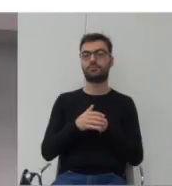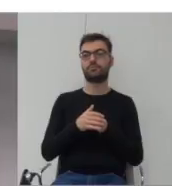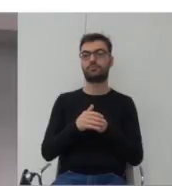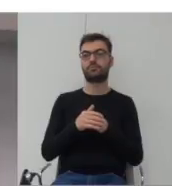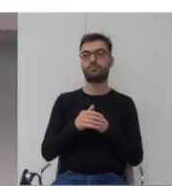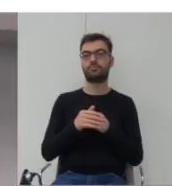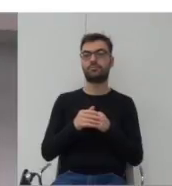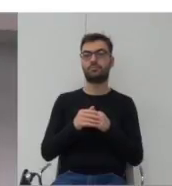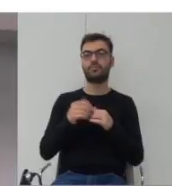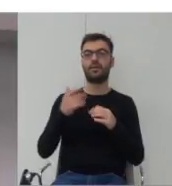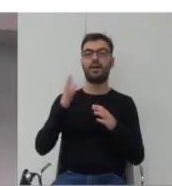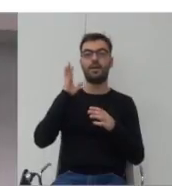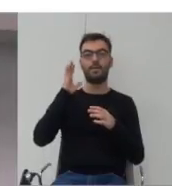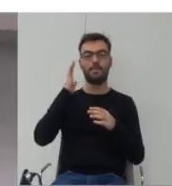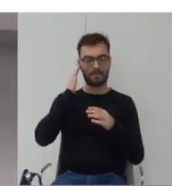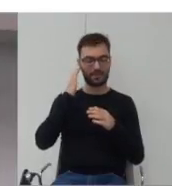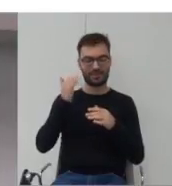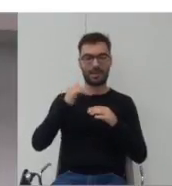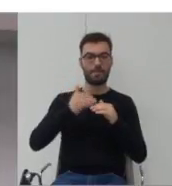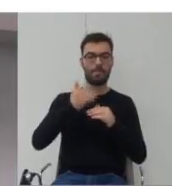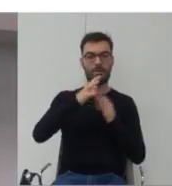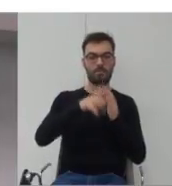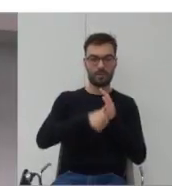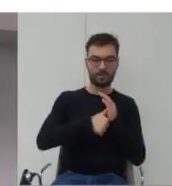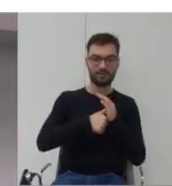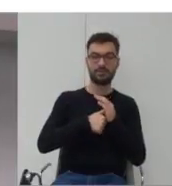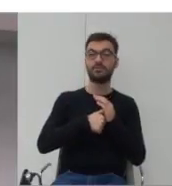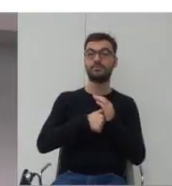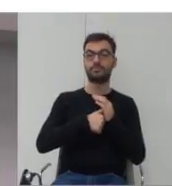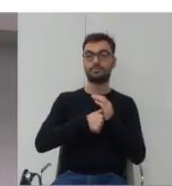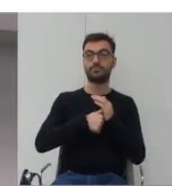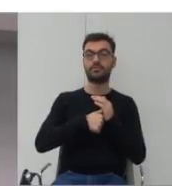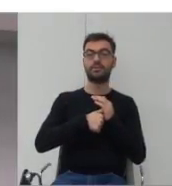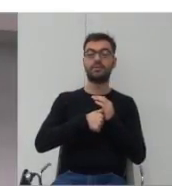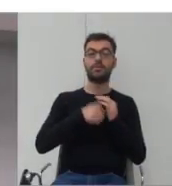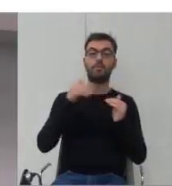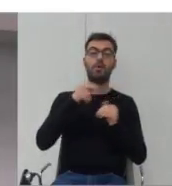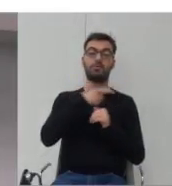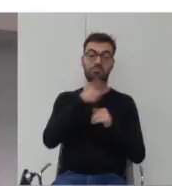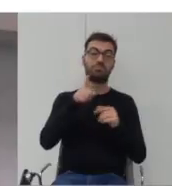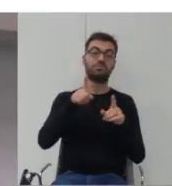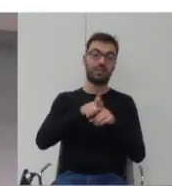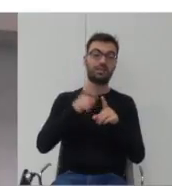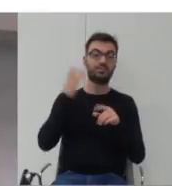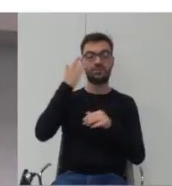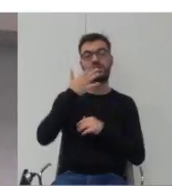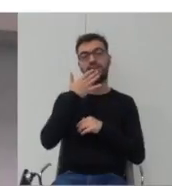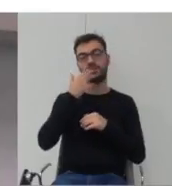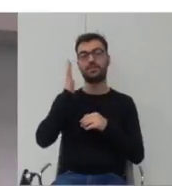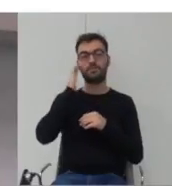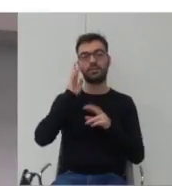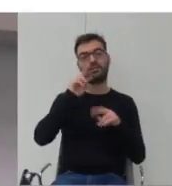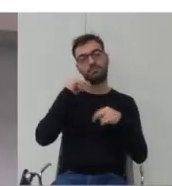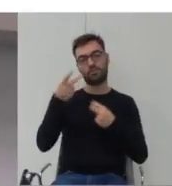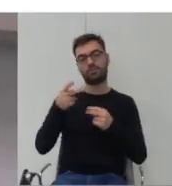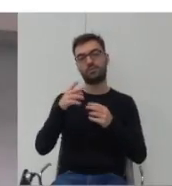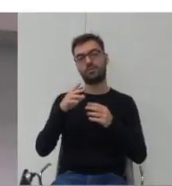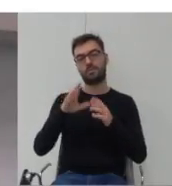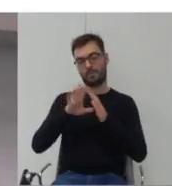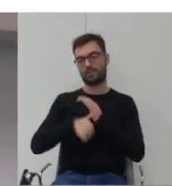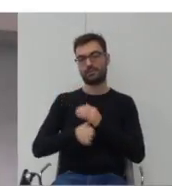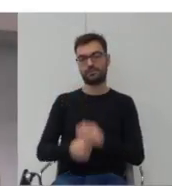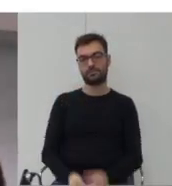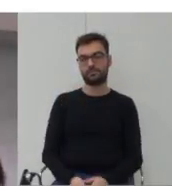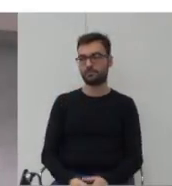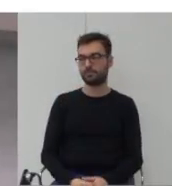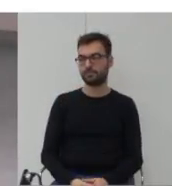z przedmieść, być może będą też tymi, którzy będą preferowali znowu zamieszkanie